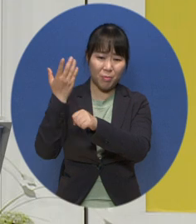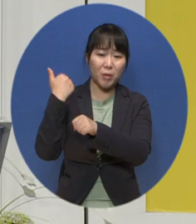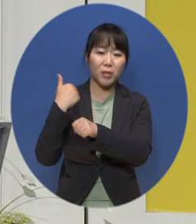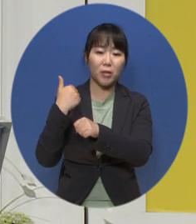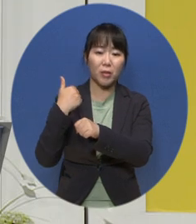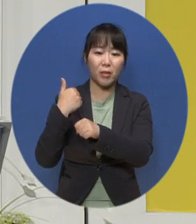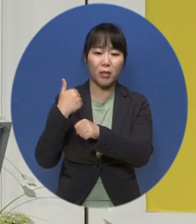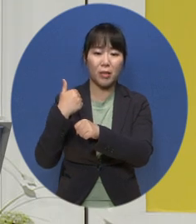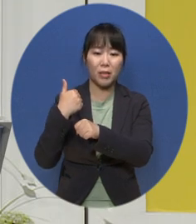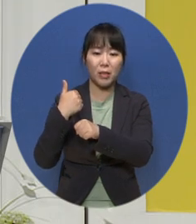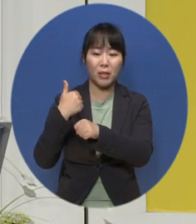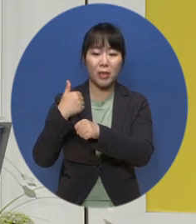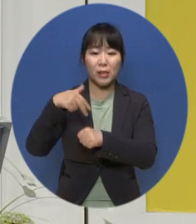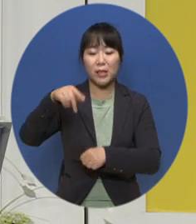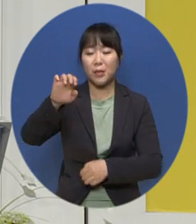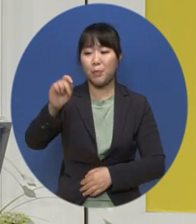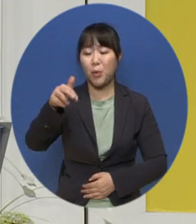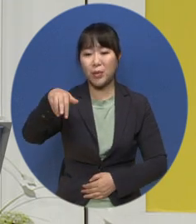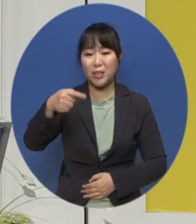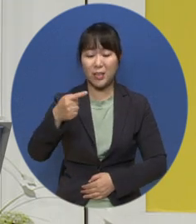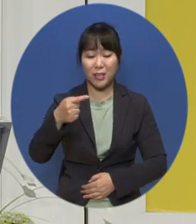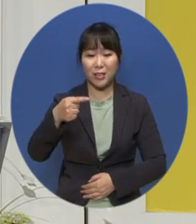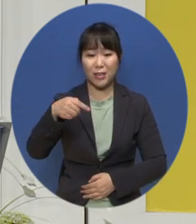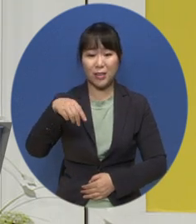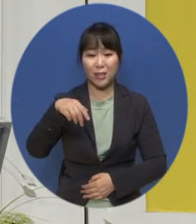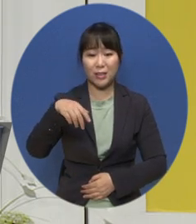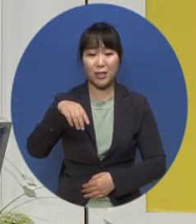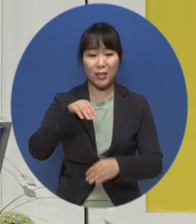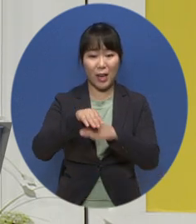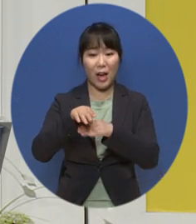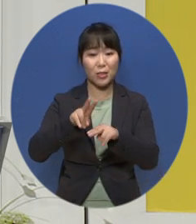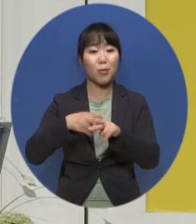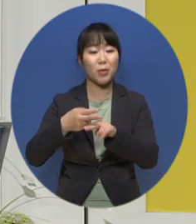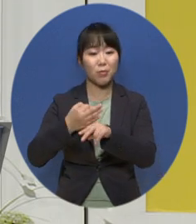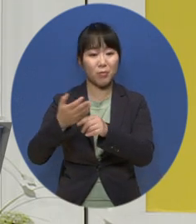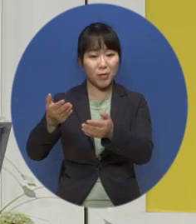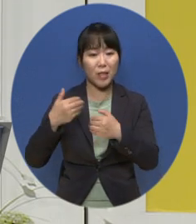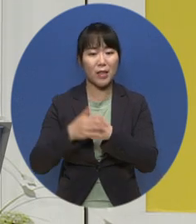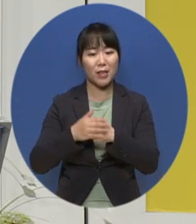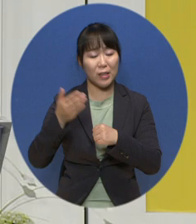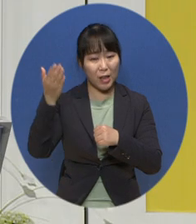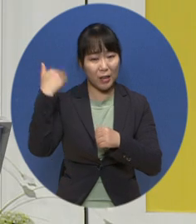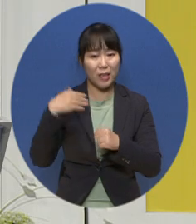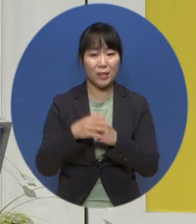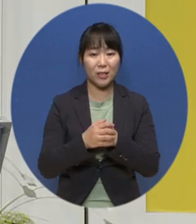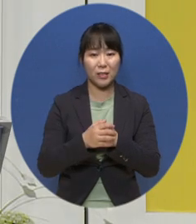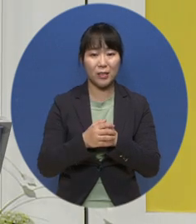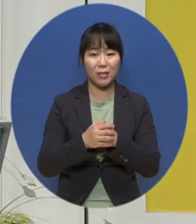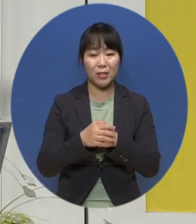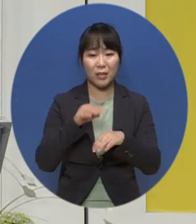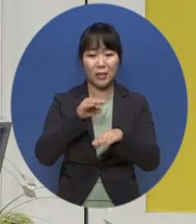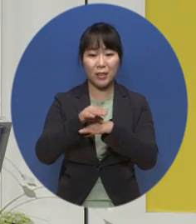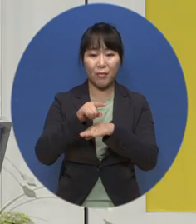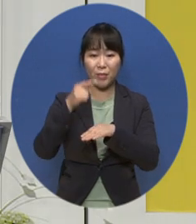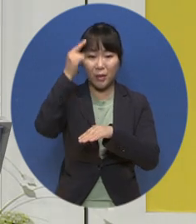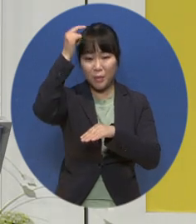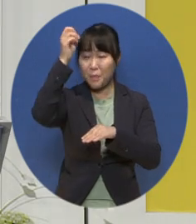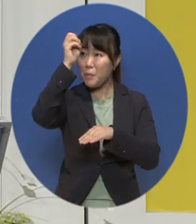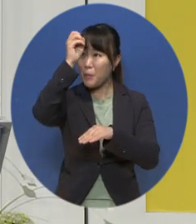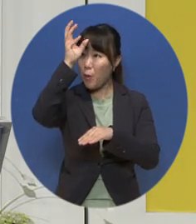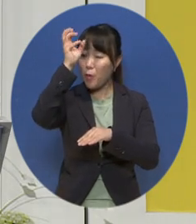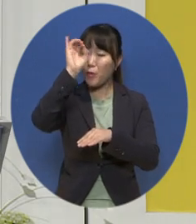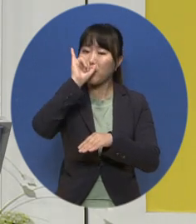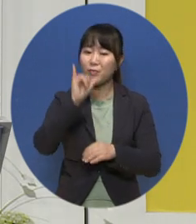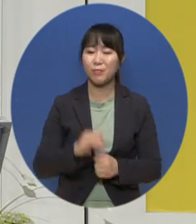어 카라 가면서 차를 한데 사줬어요 이제 개그 선물로 그럼 옛날에 인데 차를 한대 사주가 구멍을 여쭤봤더니